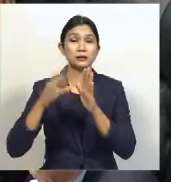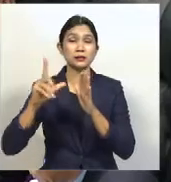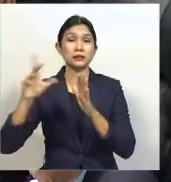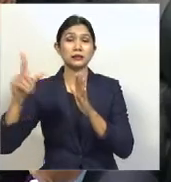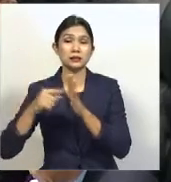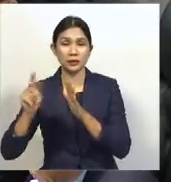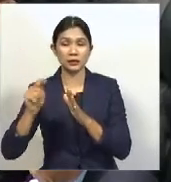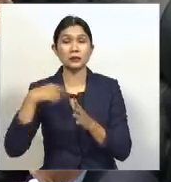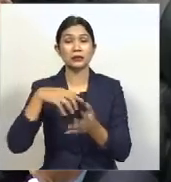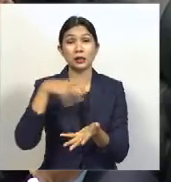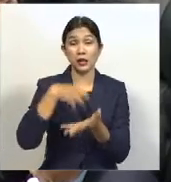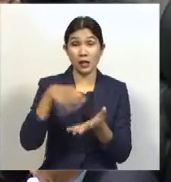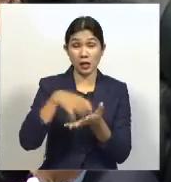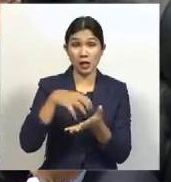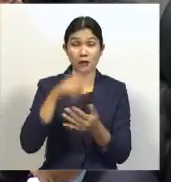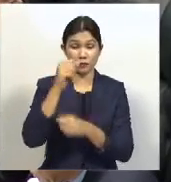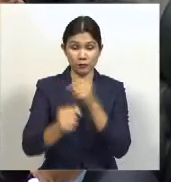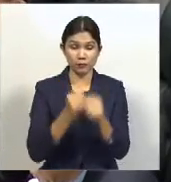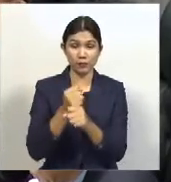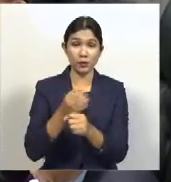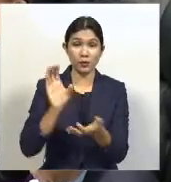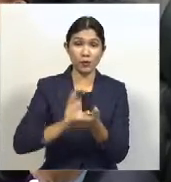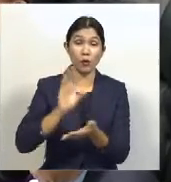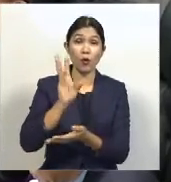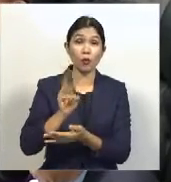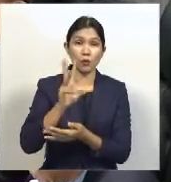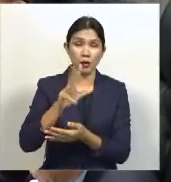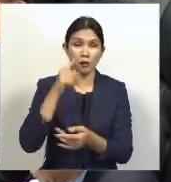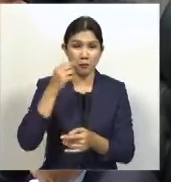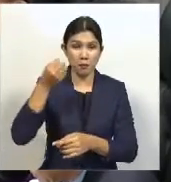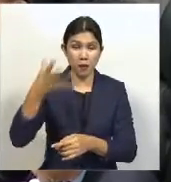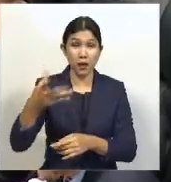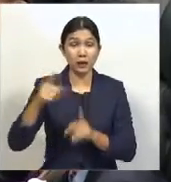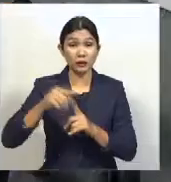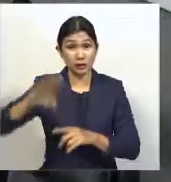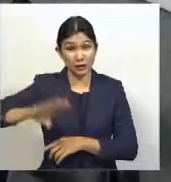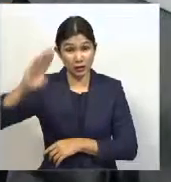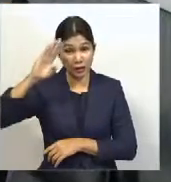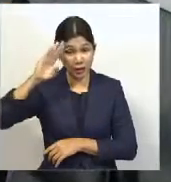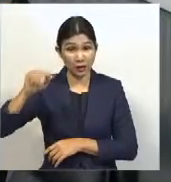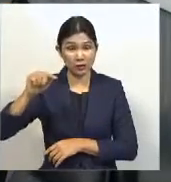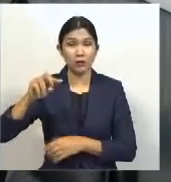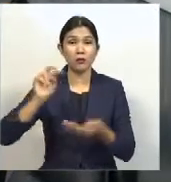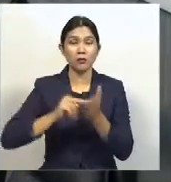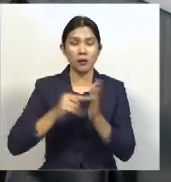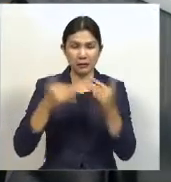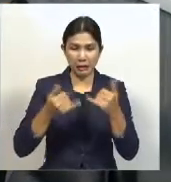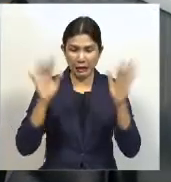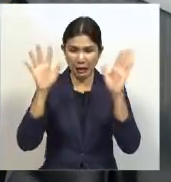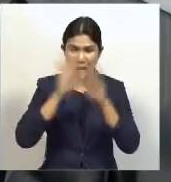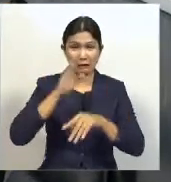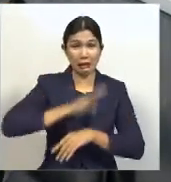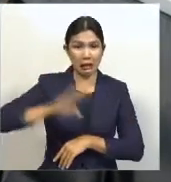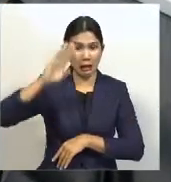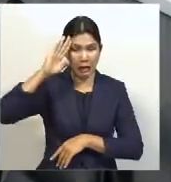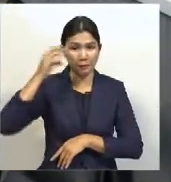ณ 2,563 ว่าเน้นงบประมาณทหารเป็นหลักต่อไปนี้แก้ปัญหาจะเป็นการทหารนำการเมืองเพ